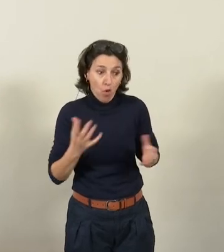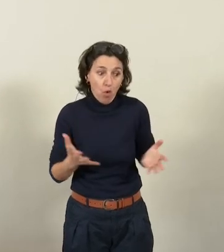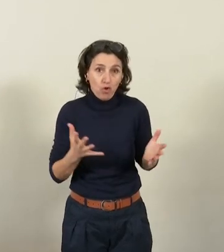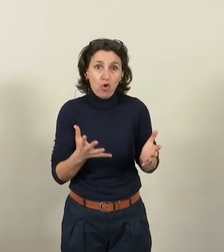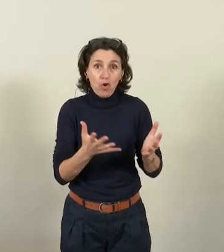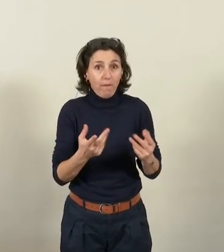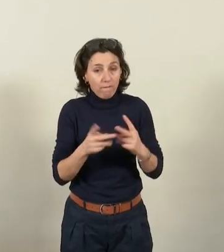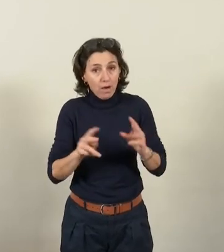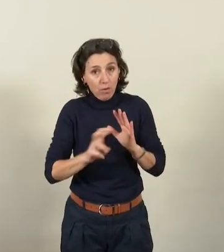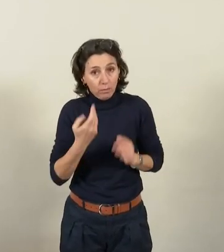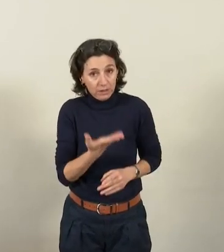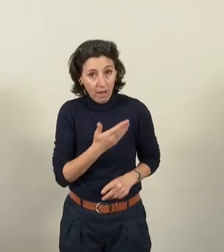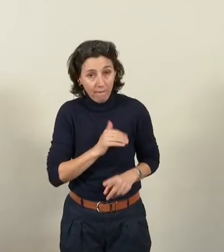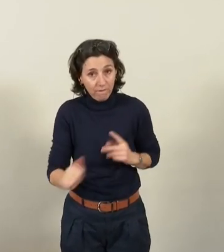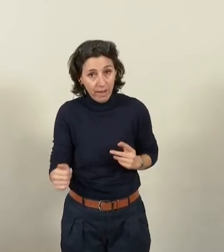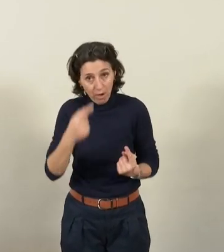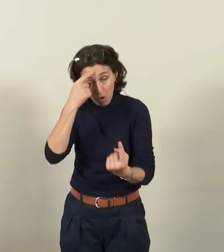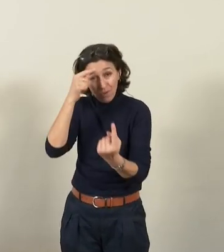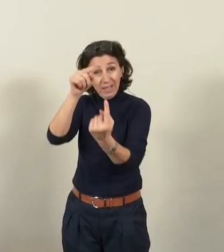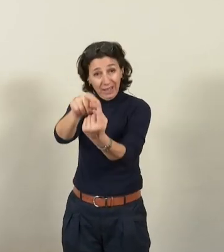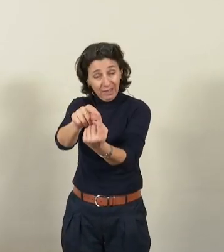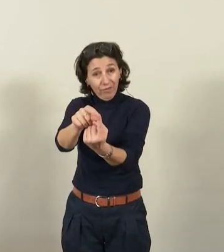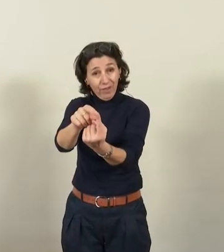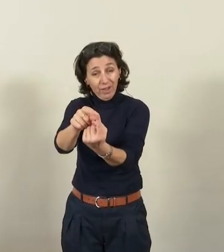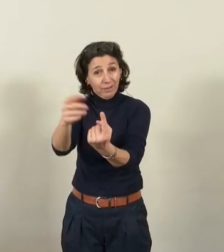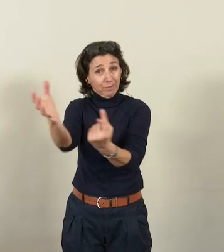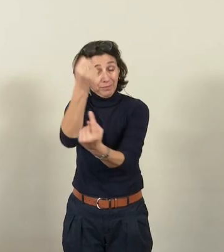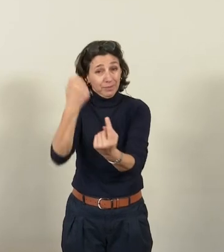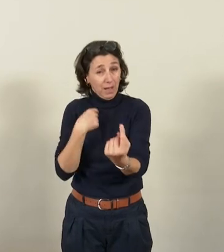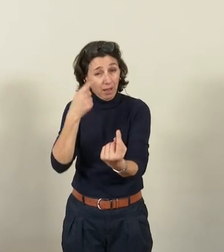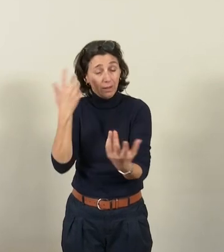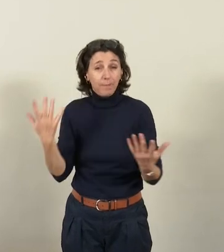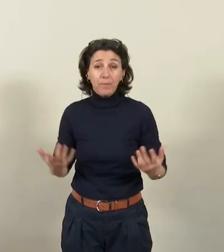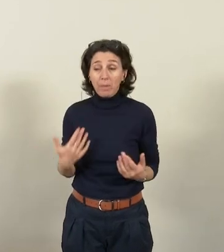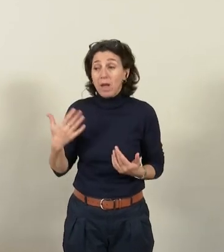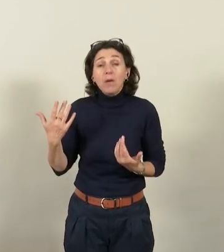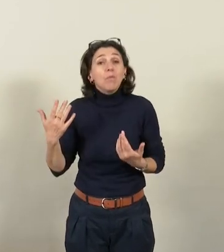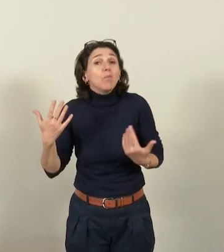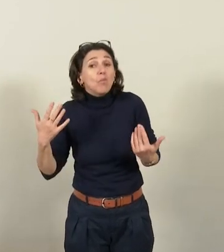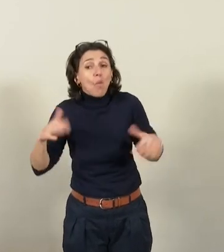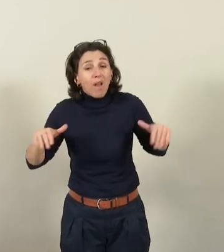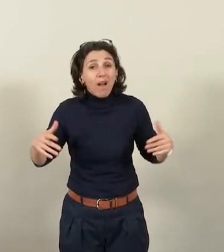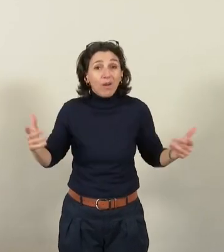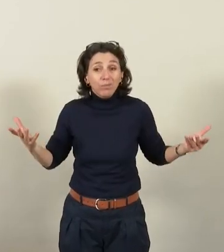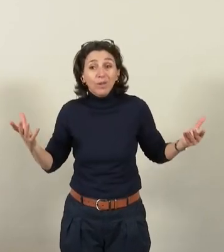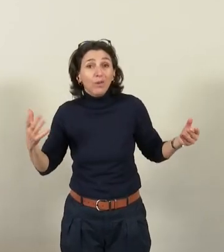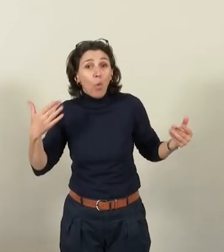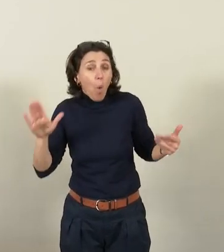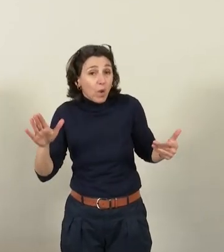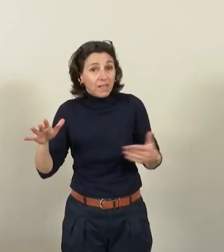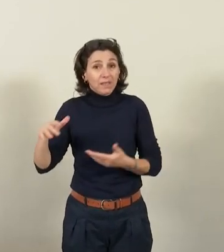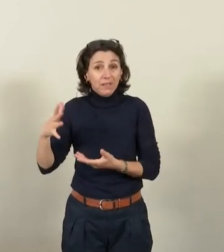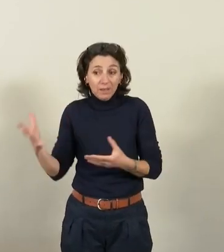Grenoble l'atteindre d'objectifs qui sont portés par d'autres avec des moyens portés par d'autres et parfois un abandement d'ailleurs sur ces